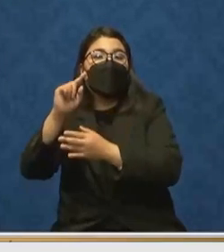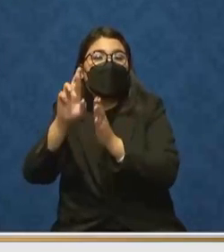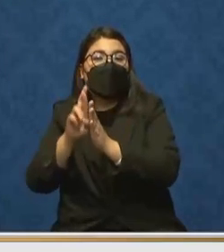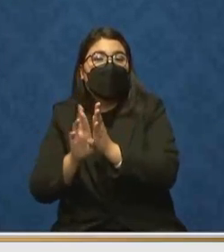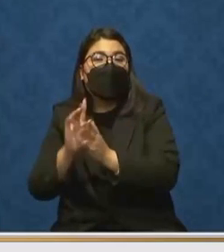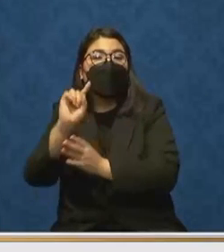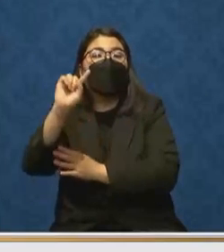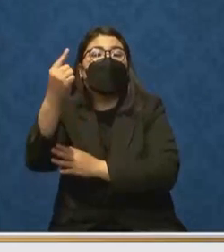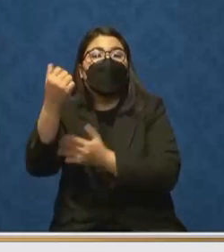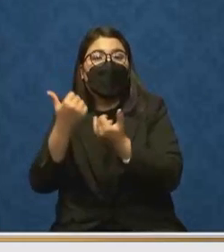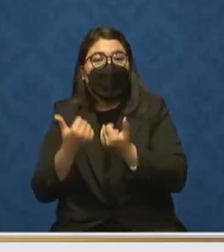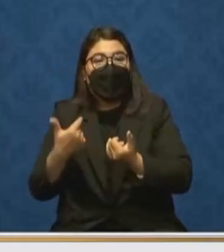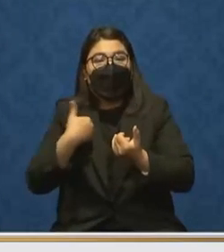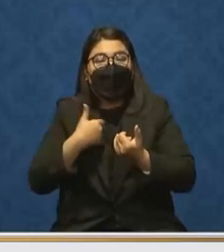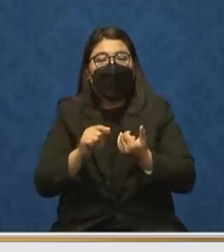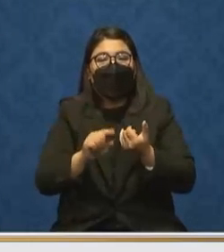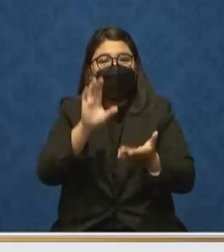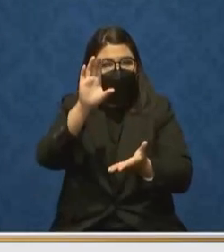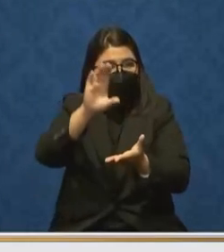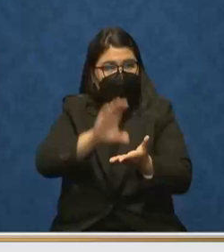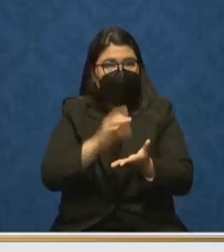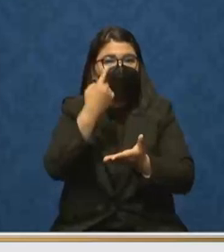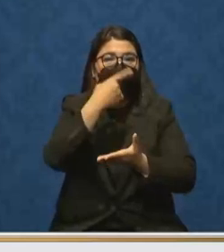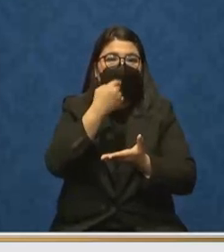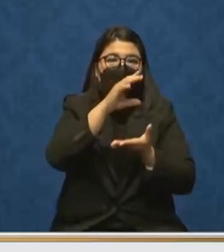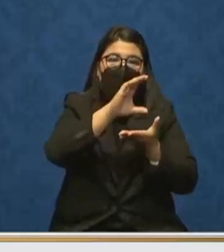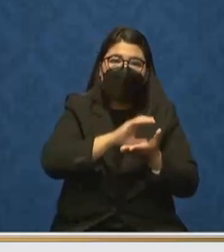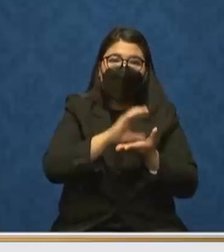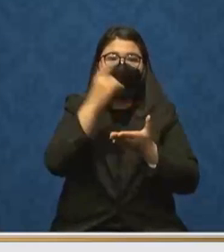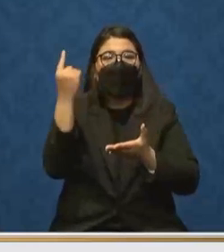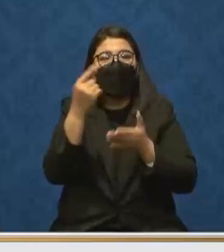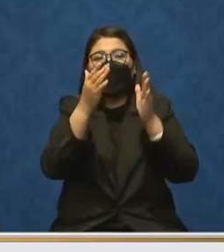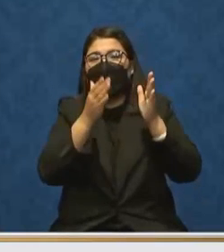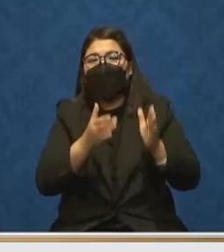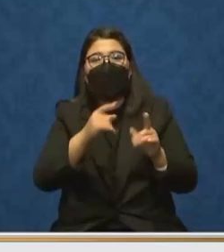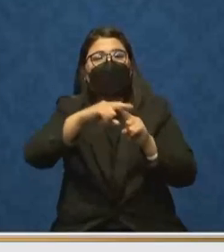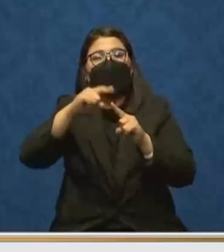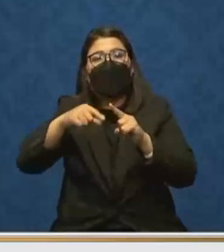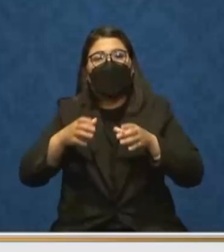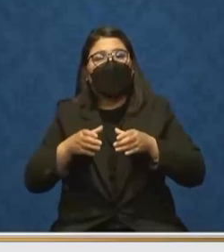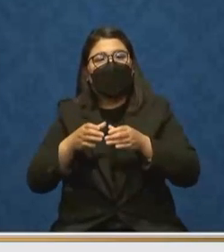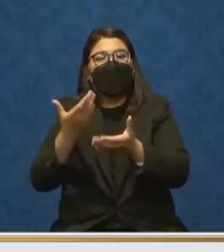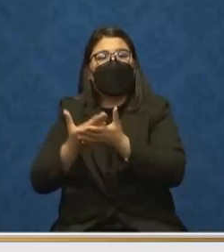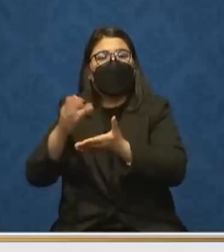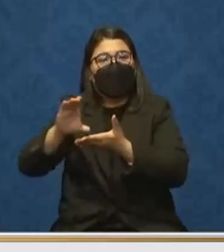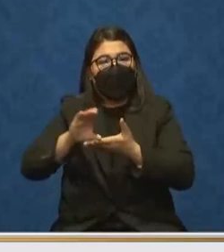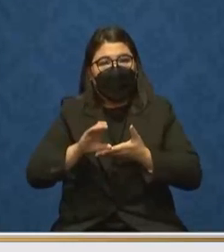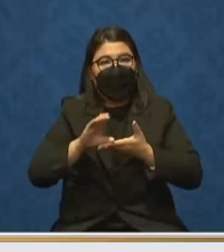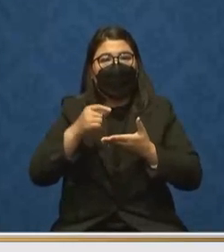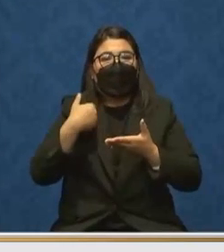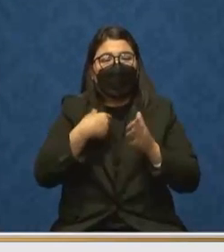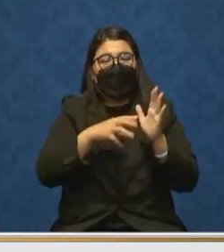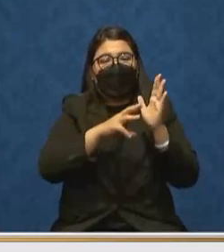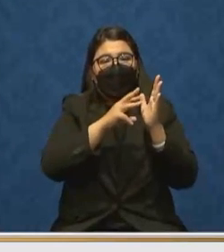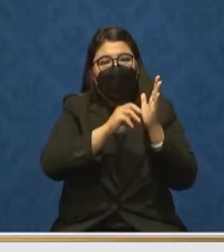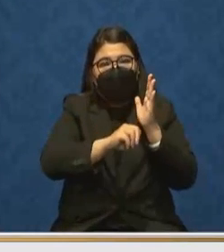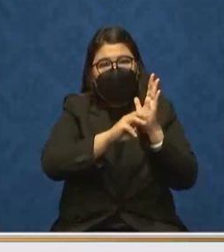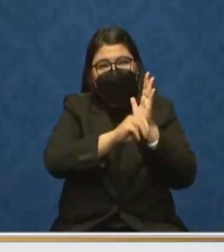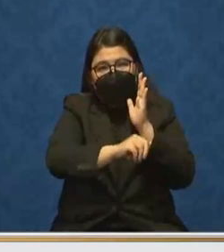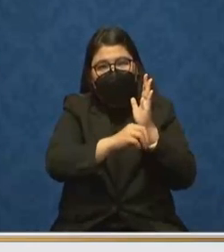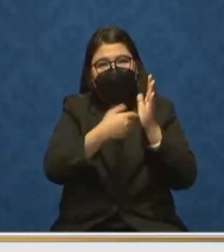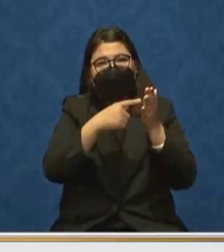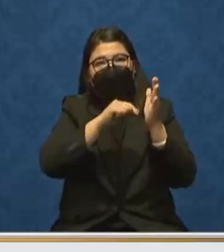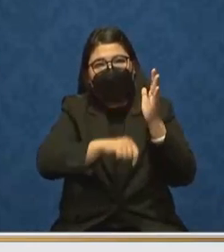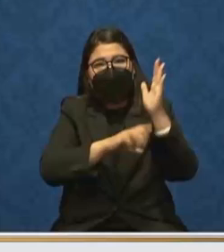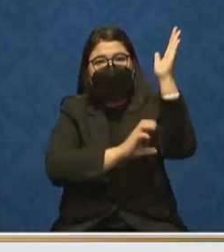ทุนและผู้ประกอบการไทยและนานาชาติมาลงทุนในพื้นที่เป้าหมายได้แก่ตากมุกดาหารสระแก้วตราดส